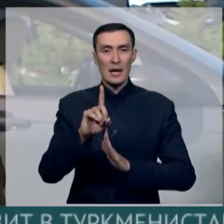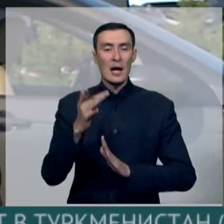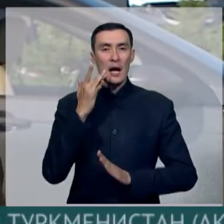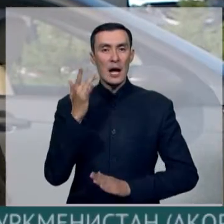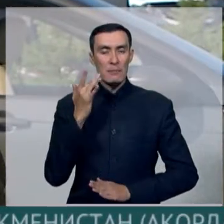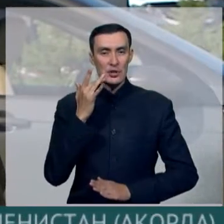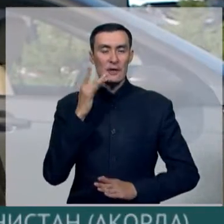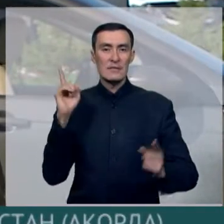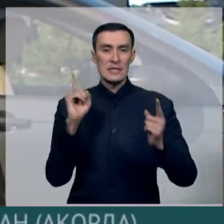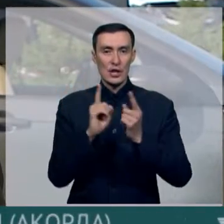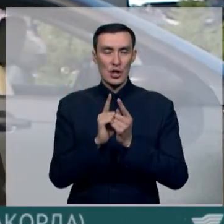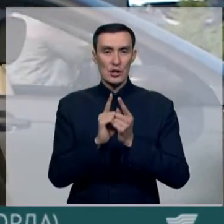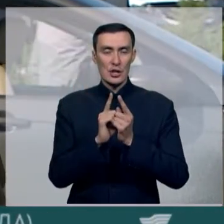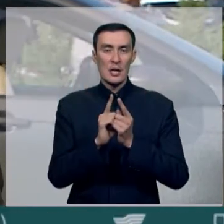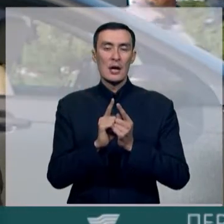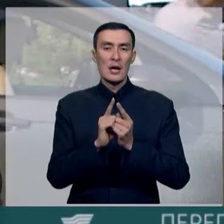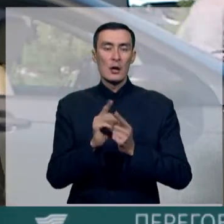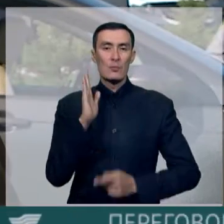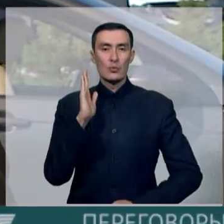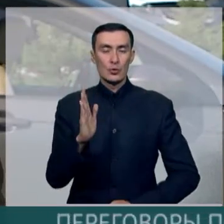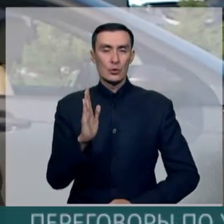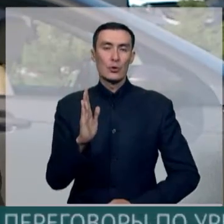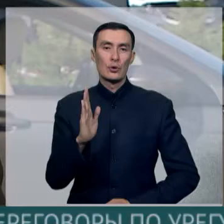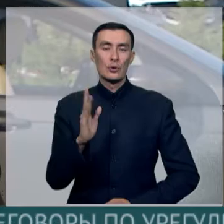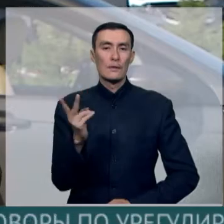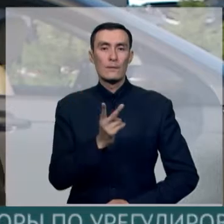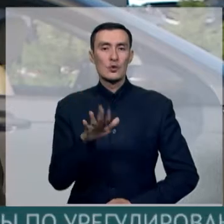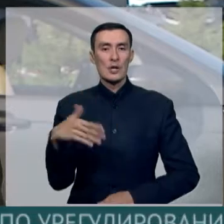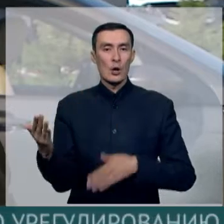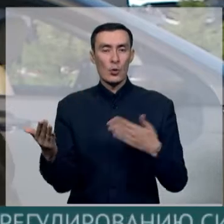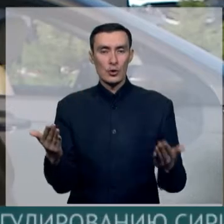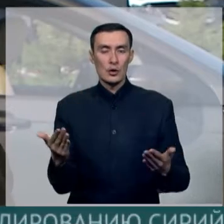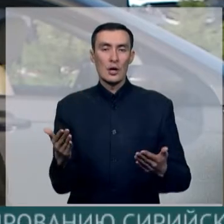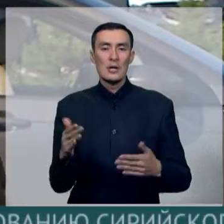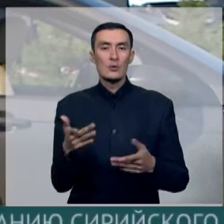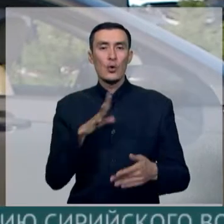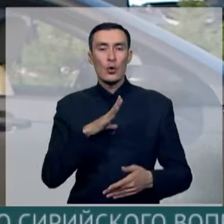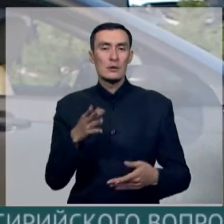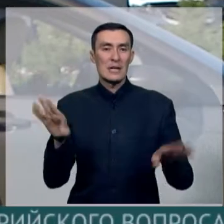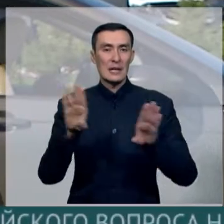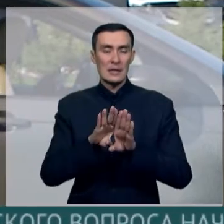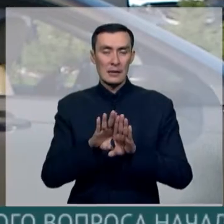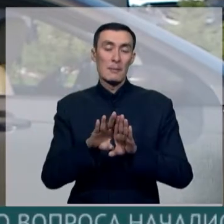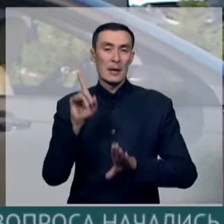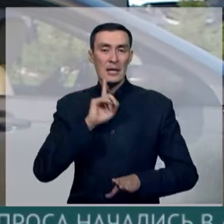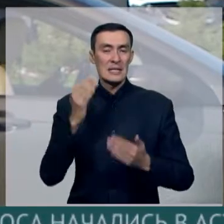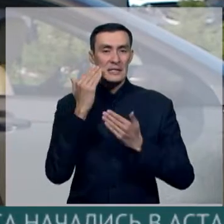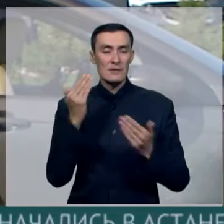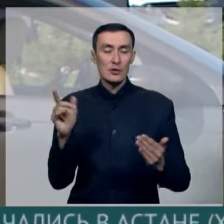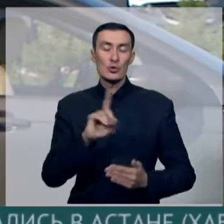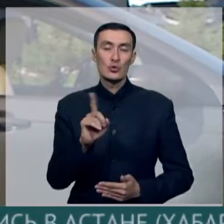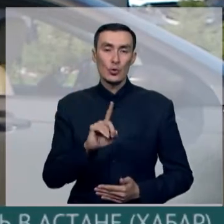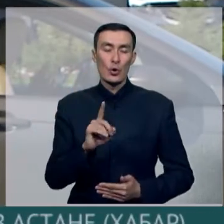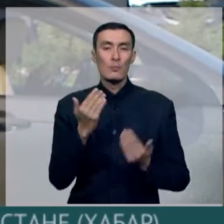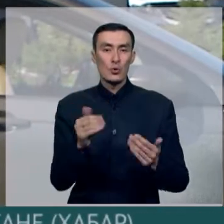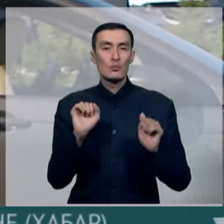обычно, встречи сегодня, скорее всего, состоятся только двусторонние, проходят за закрытыми дверями. Что можно утверждать на